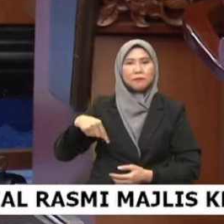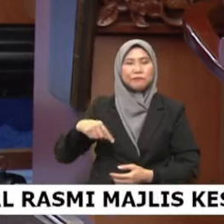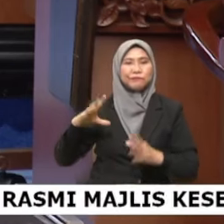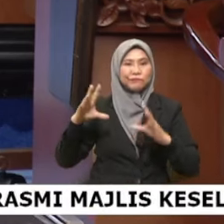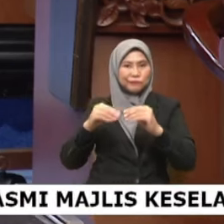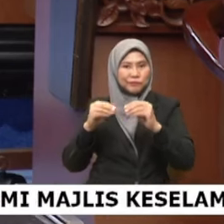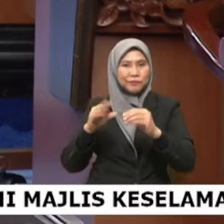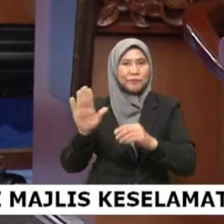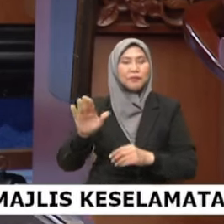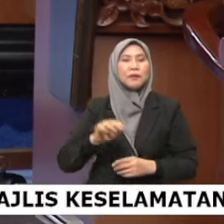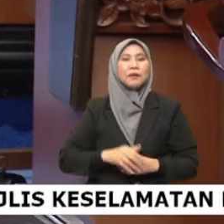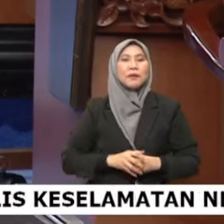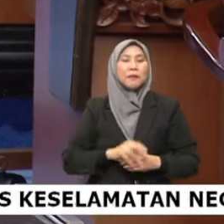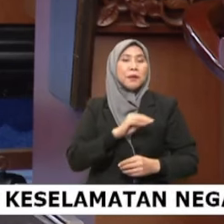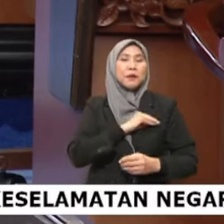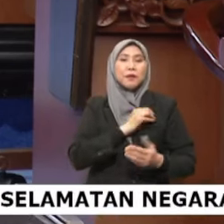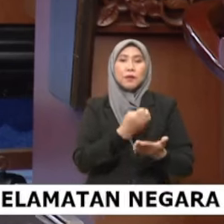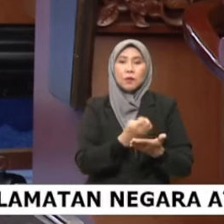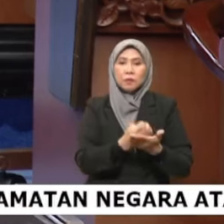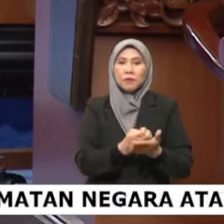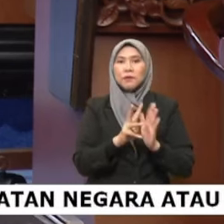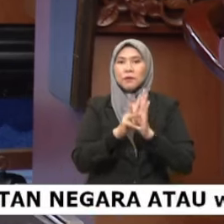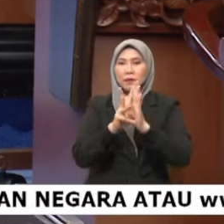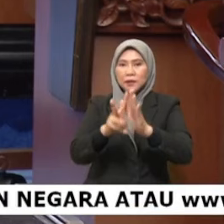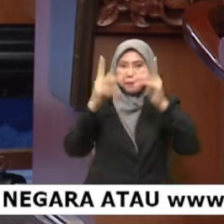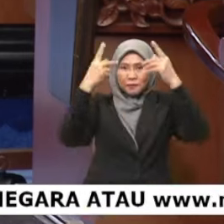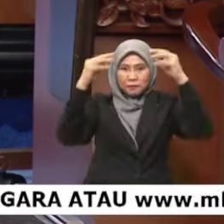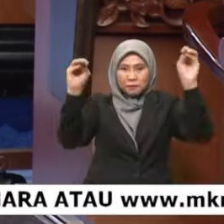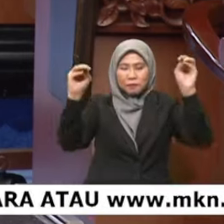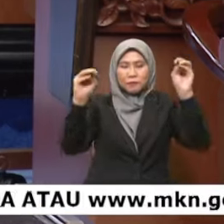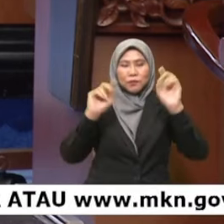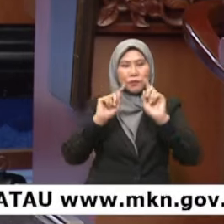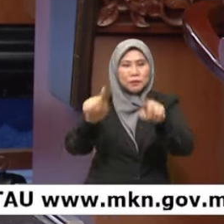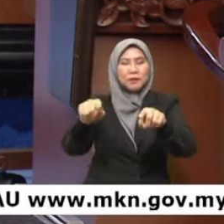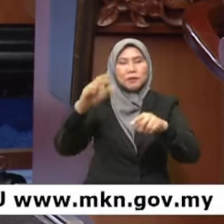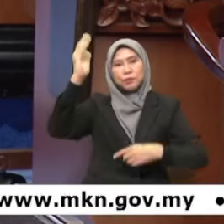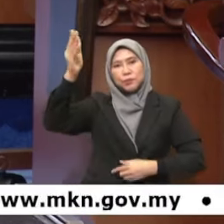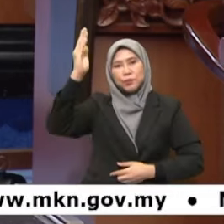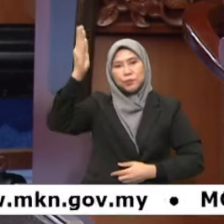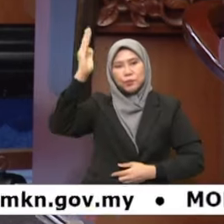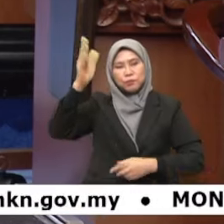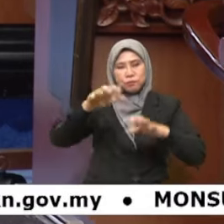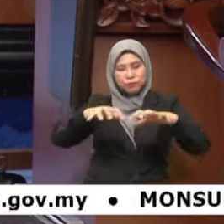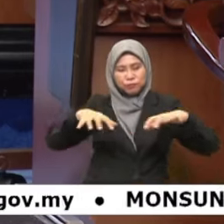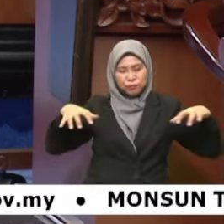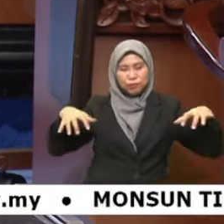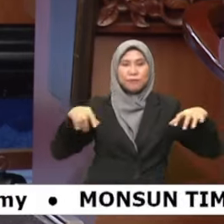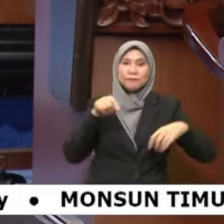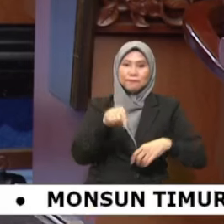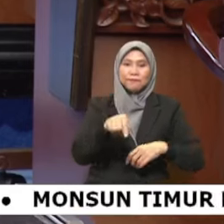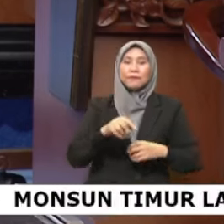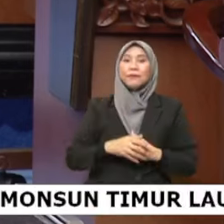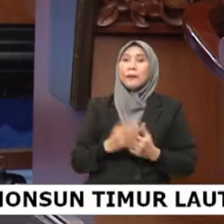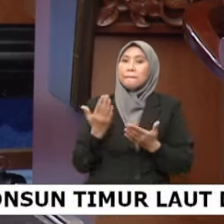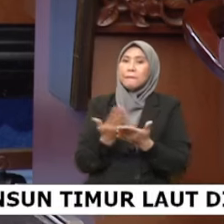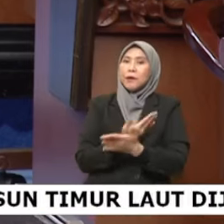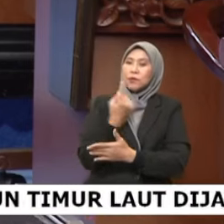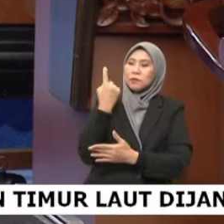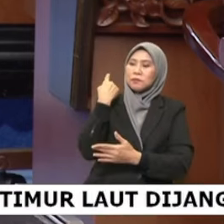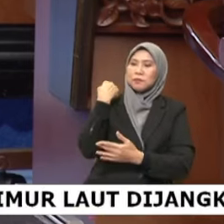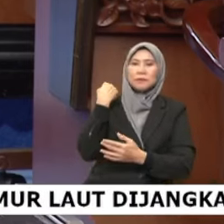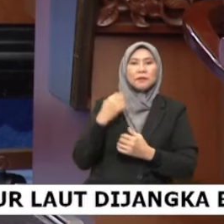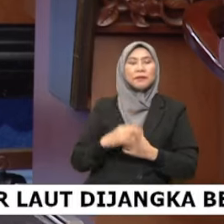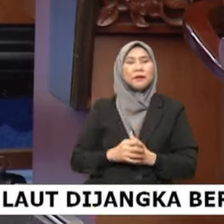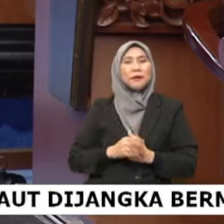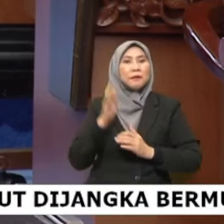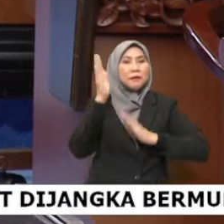Berhormat Menteri Ekonomi telah mewakili Yang Berhormat Perdana Menteri bagi menghadiri sidang kemuncak tersebut. Terbaru adalah di